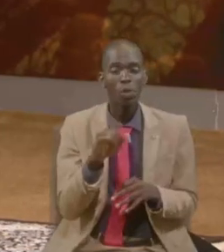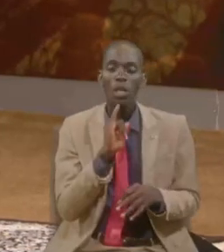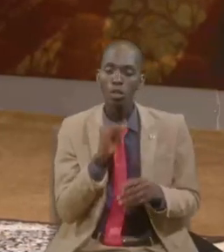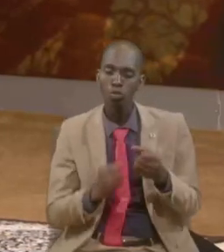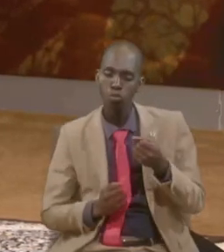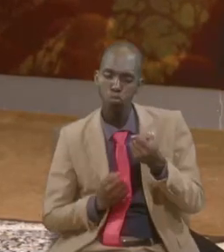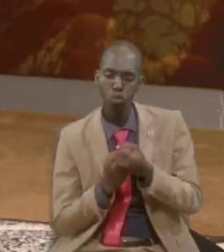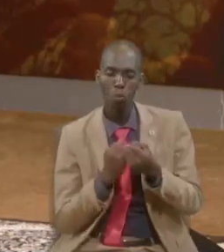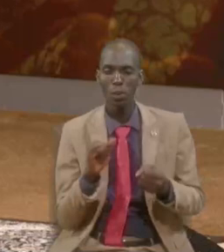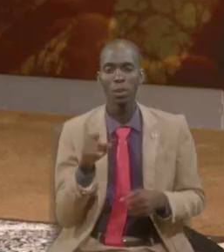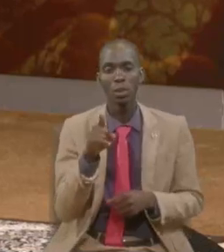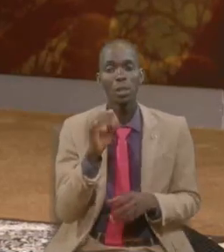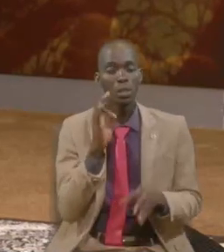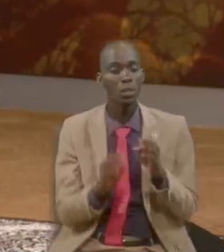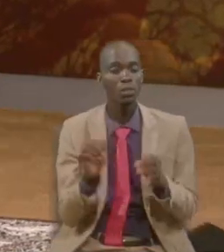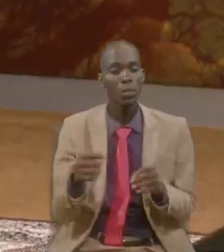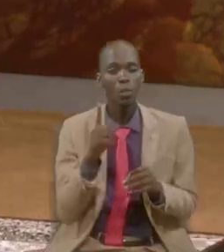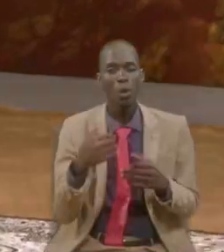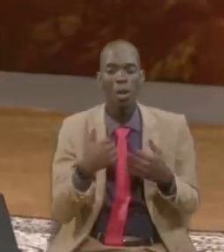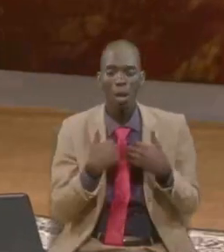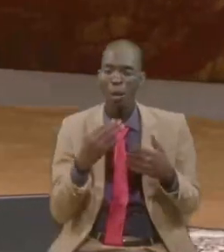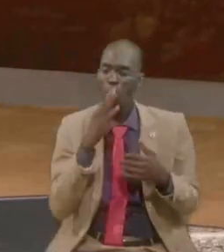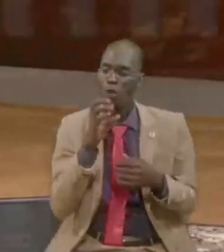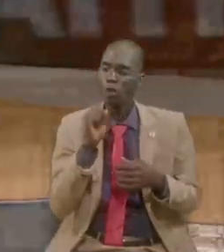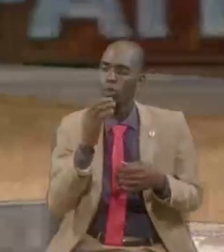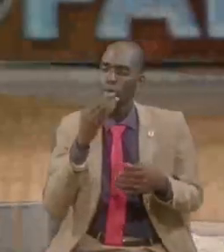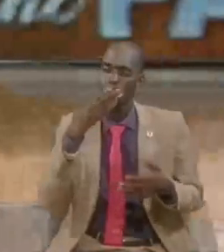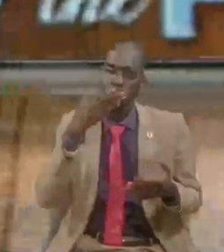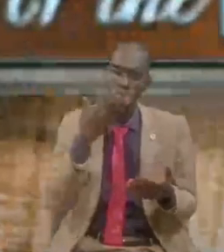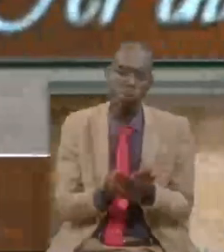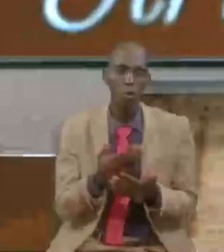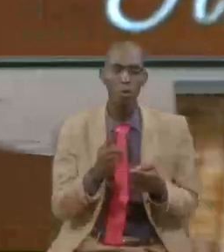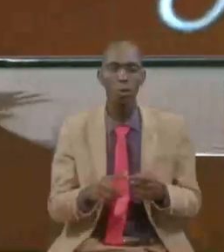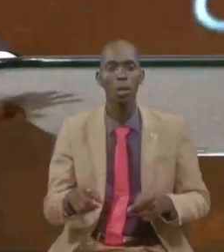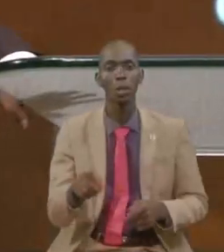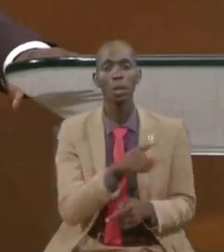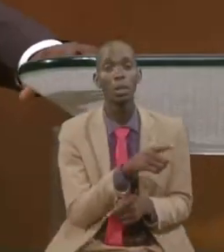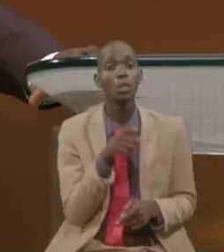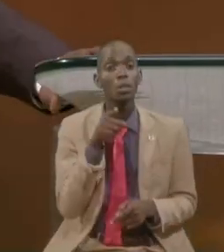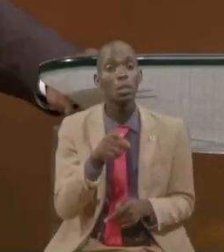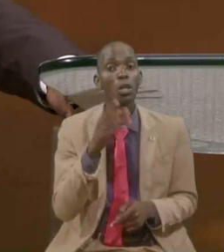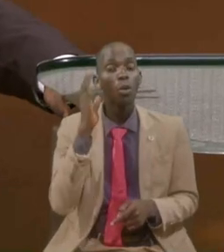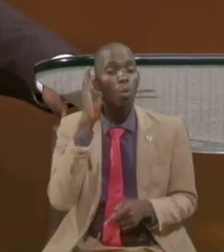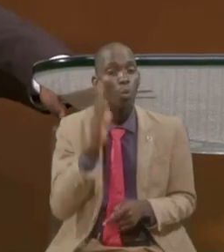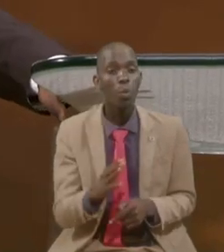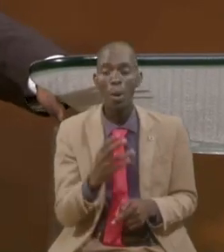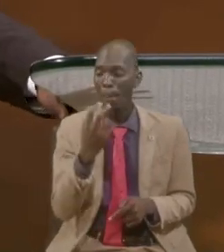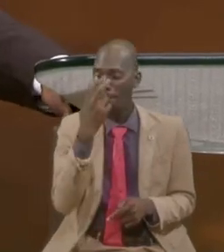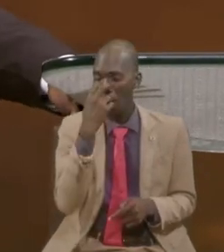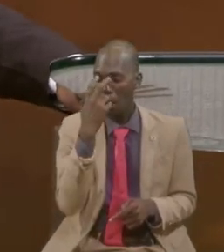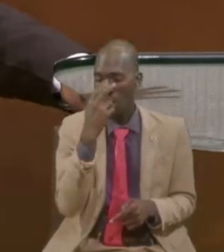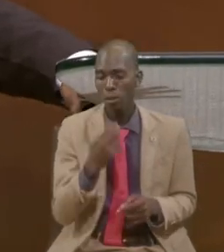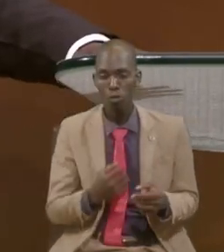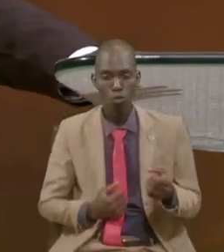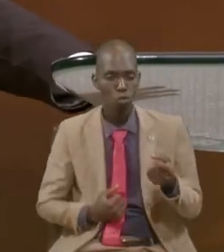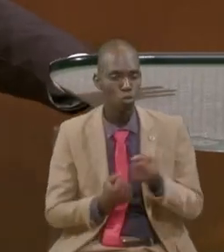quelqu'un les supporte, que si quelqu'un les soutient, si quelqu'un leur est bon,